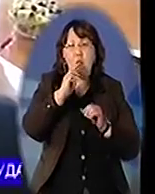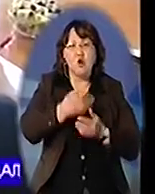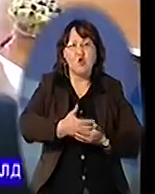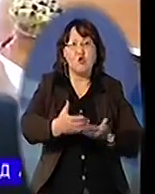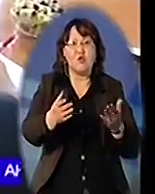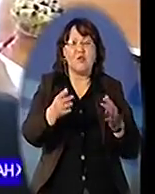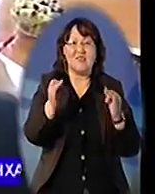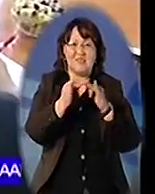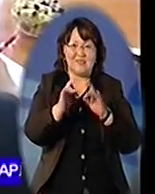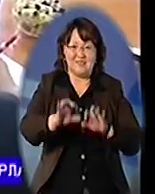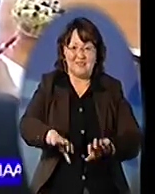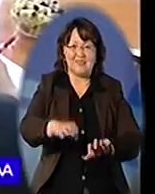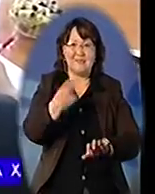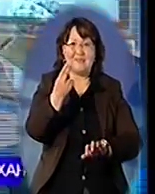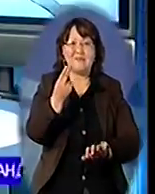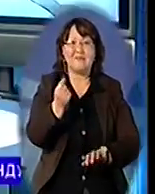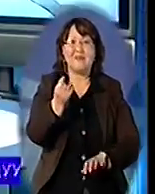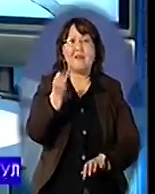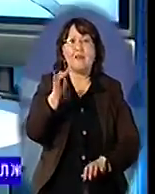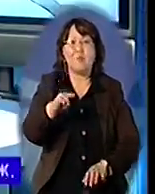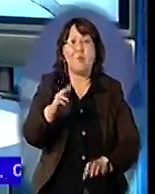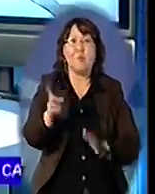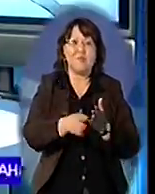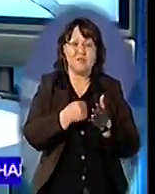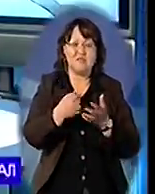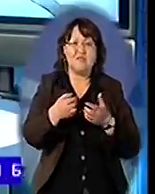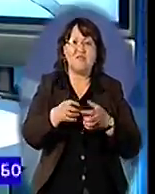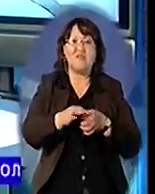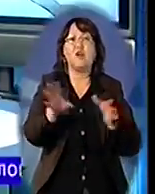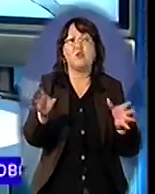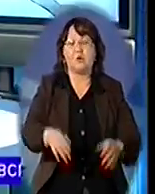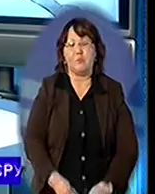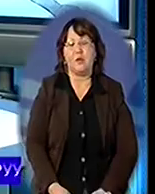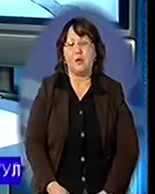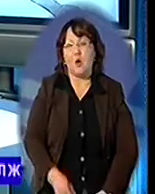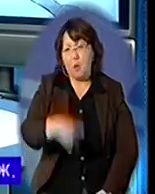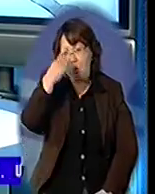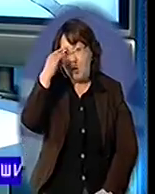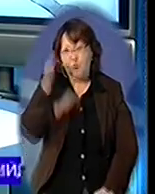байгаагаа мэдээлсэн юм а. Манай улсад жилдээ хамгийн